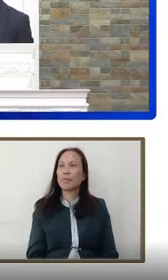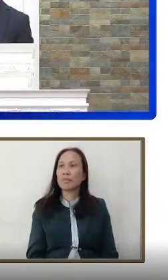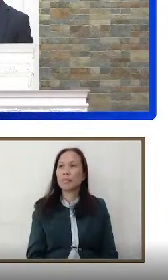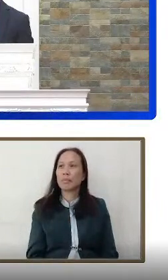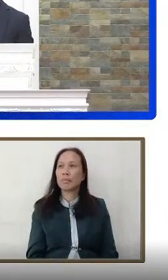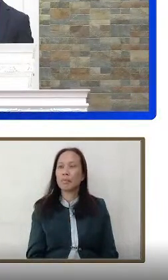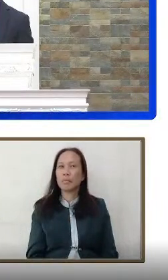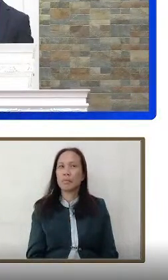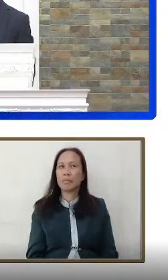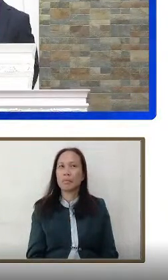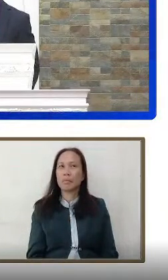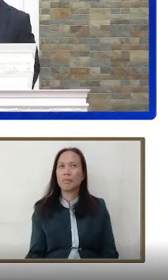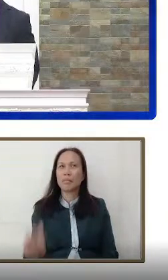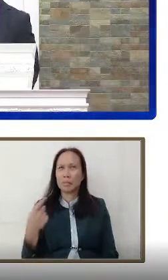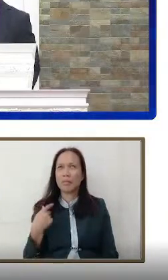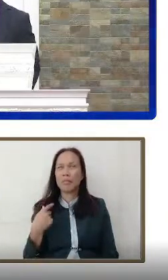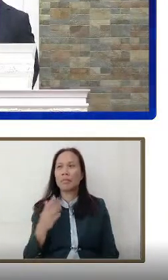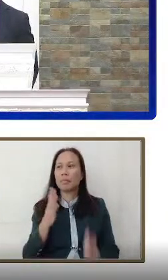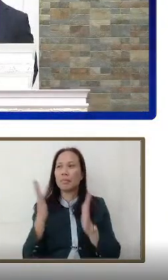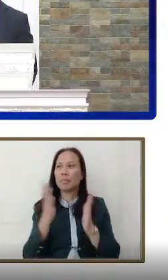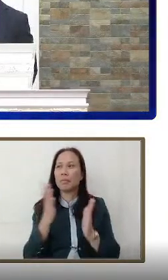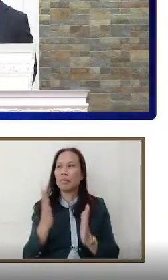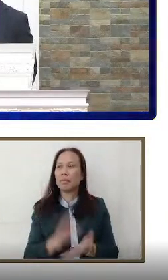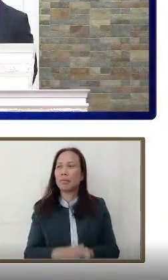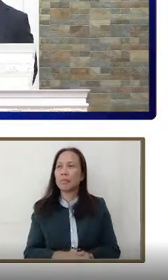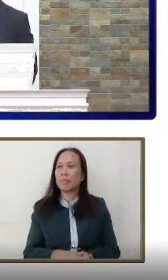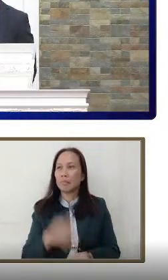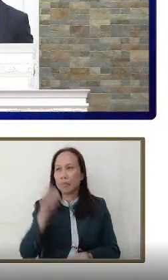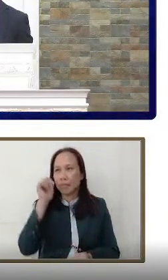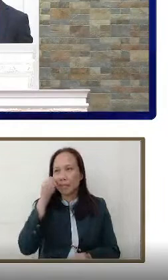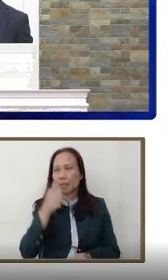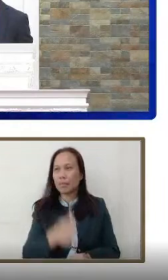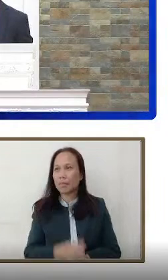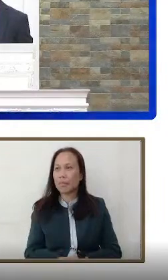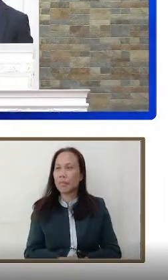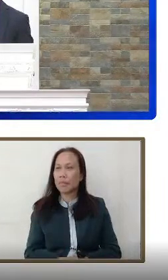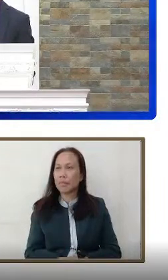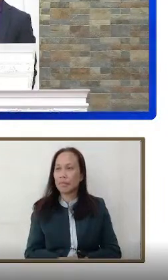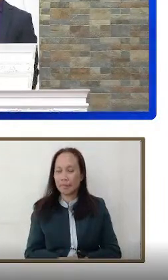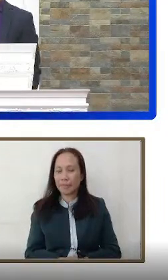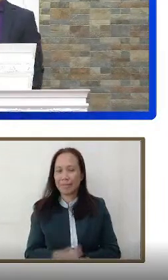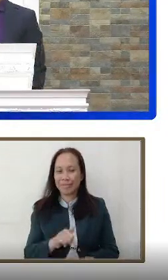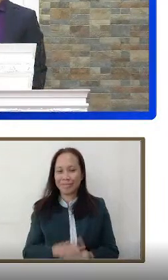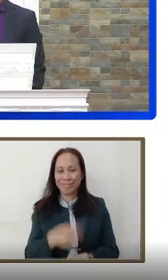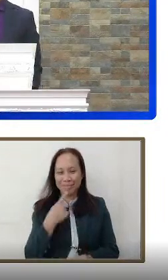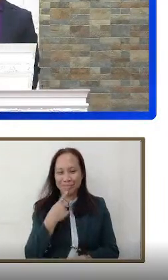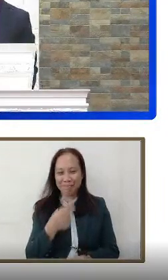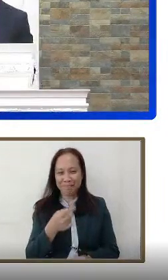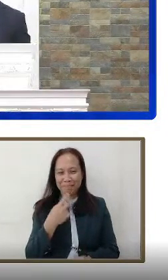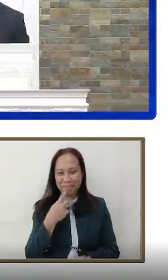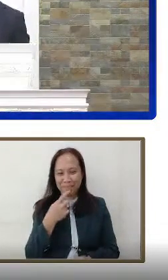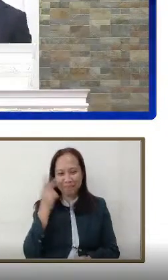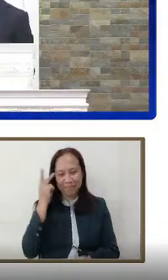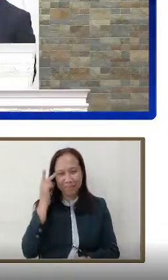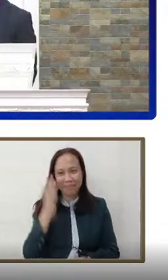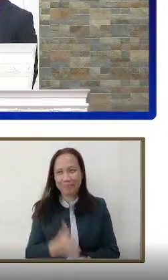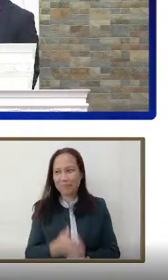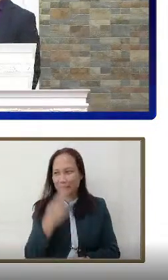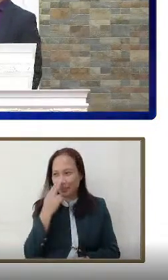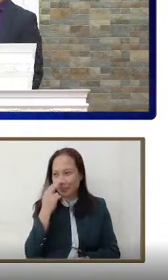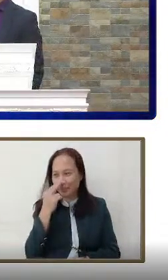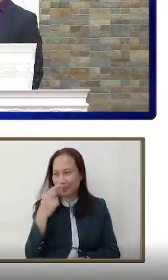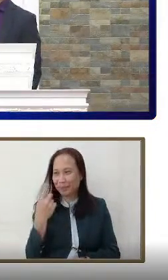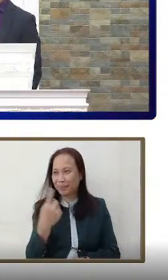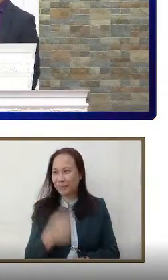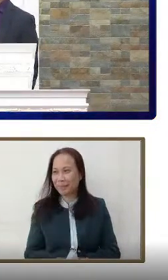May midweek service po, sir. Oo. May service po kami bukas, sir. Eh, yun nga yung sabi ko. Okay? Alright, thank you. Thank you,